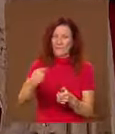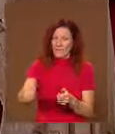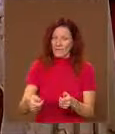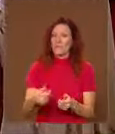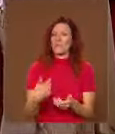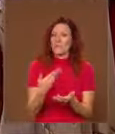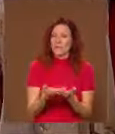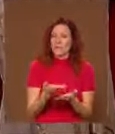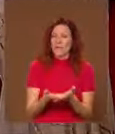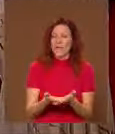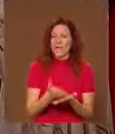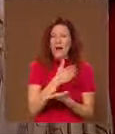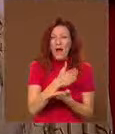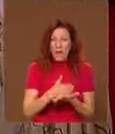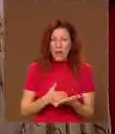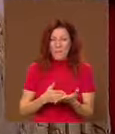дава